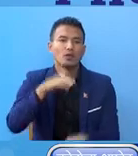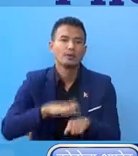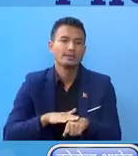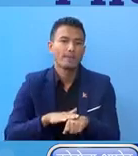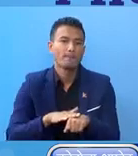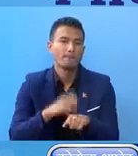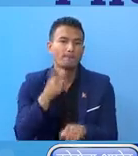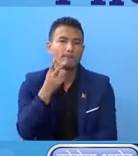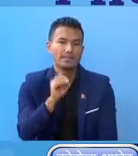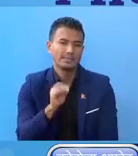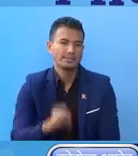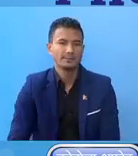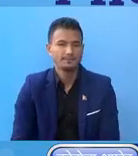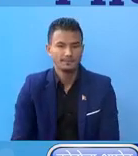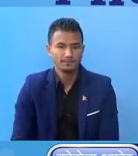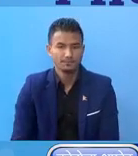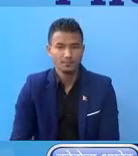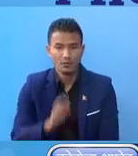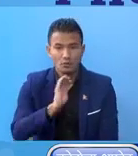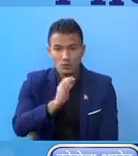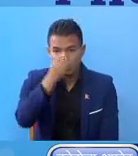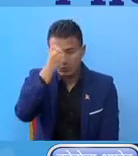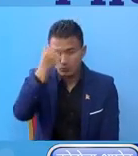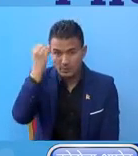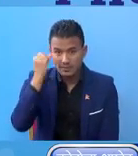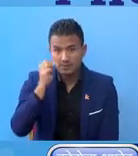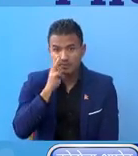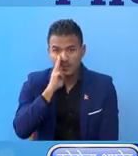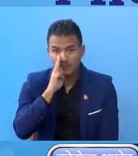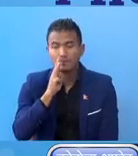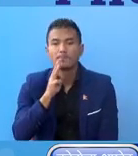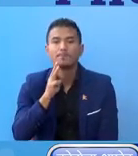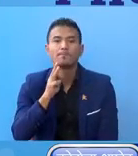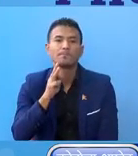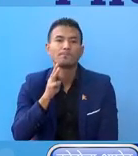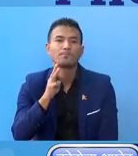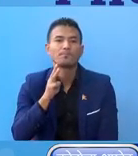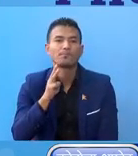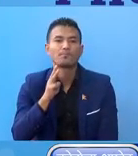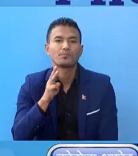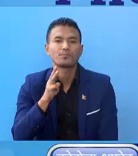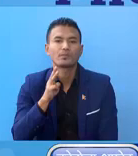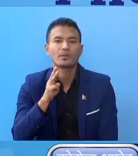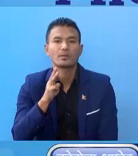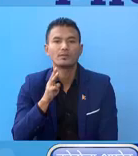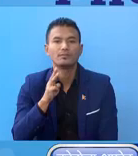अछाममा 20। सुदूरपश्चिम प्रदेशमा